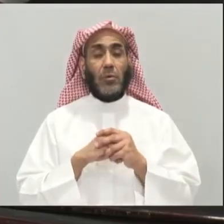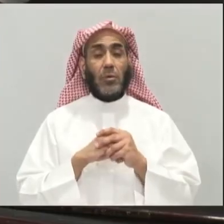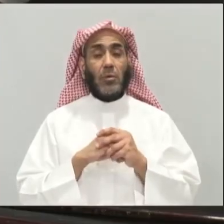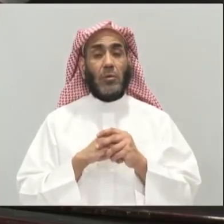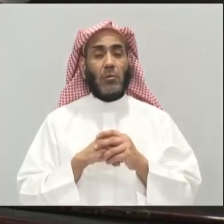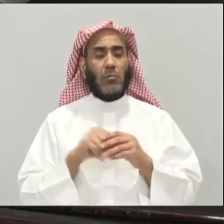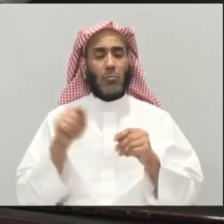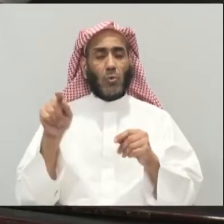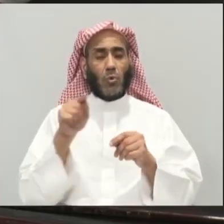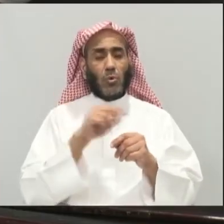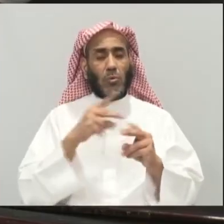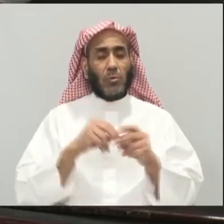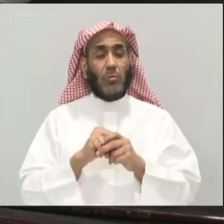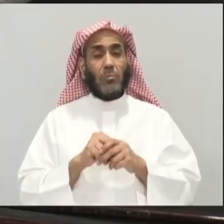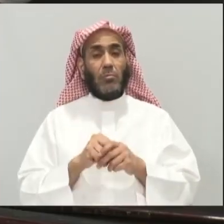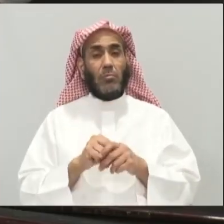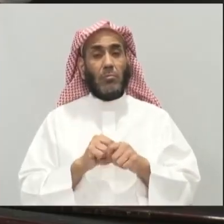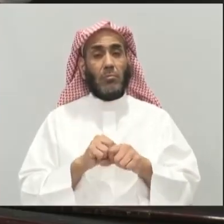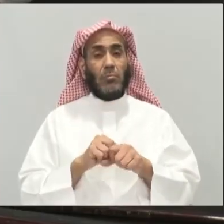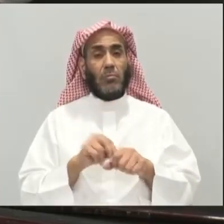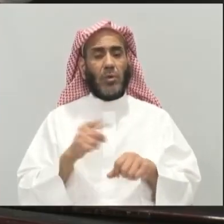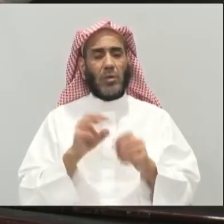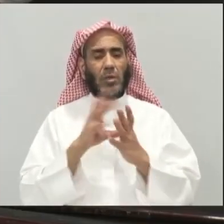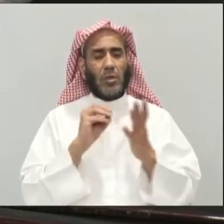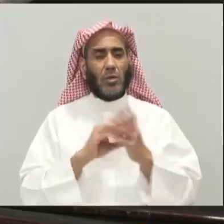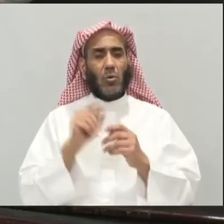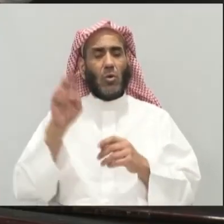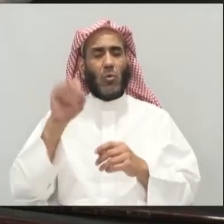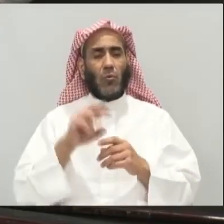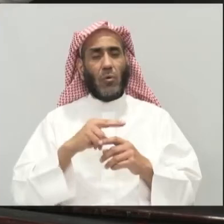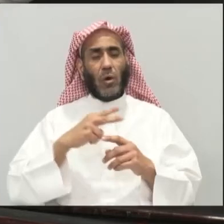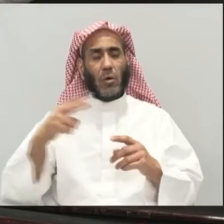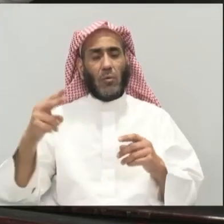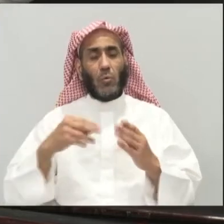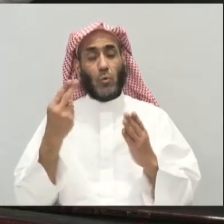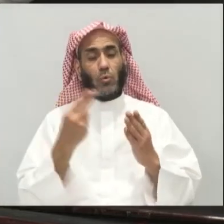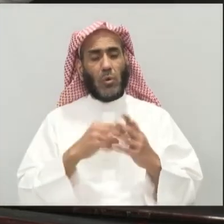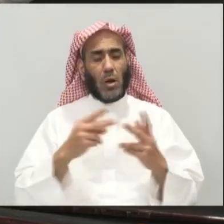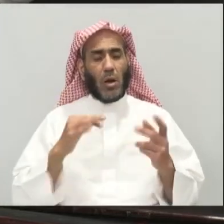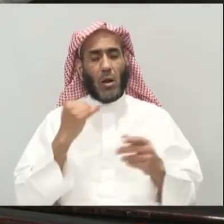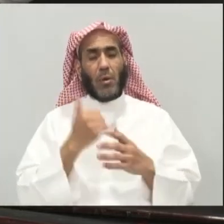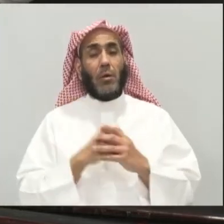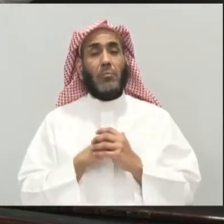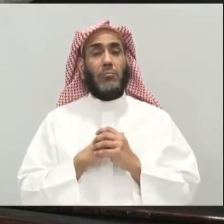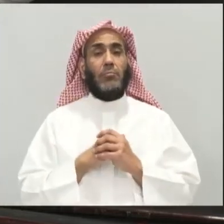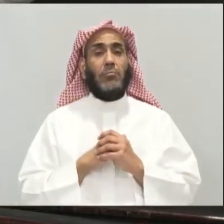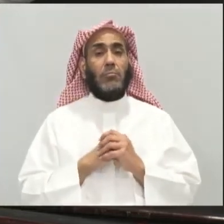بخطوط متنوعه مثل الخط النسخه الكوفي وغيرها من انواع الخطوط العربيه